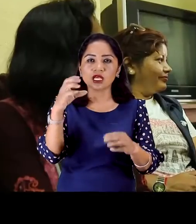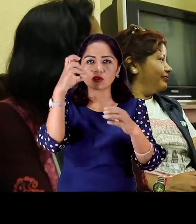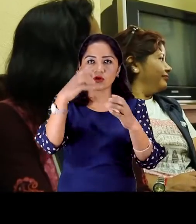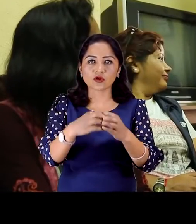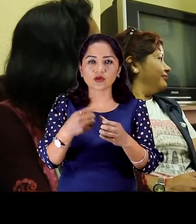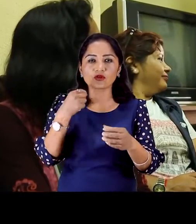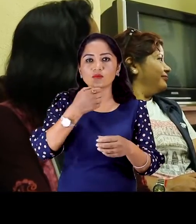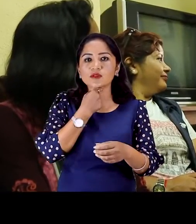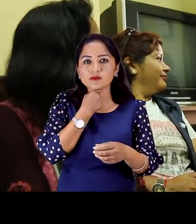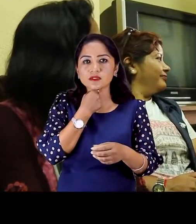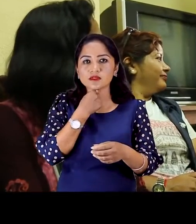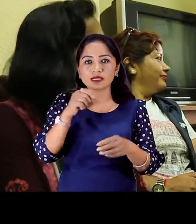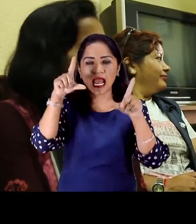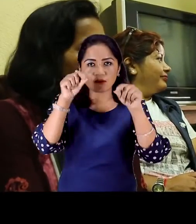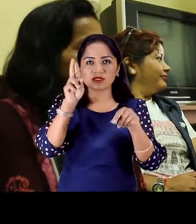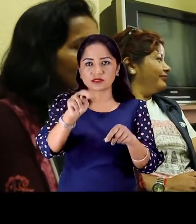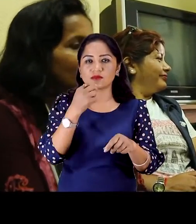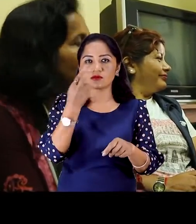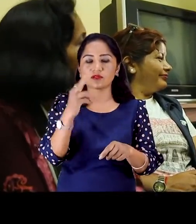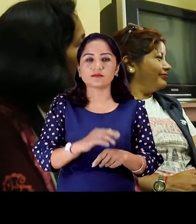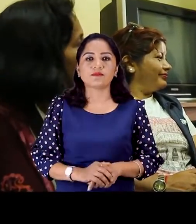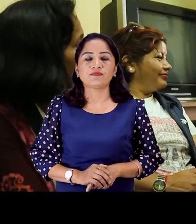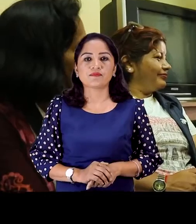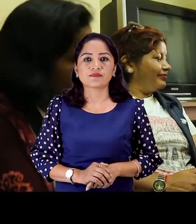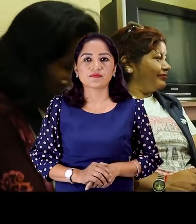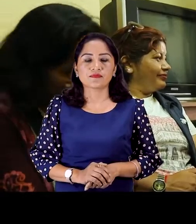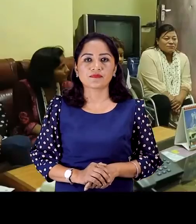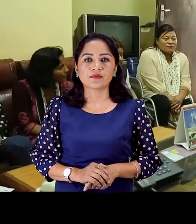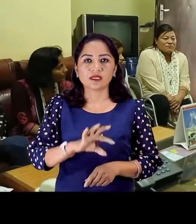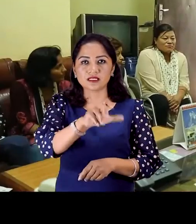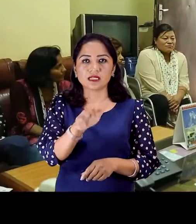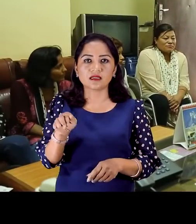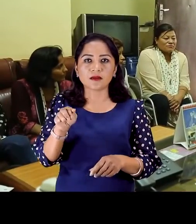दलहर को पर्तेबद ताको पानी खांचवाँने भय।